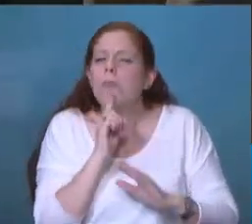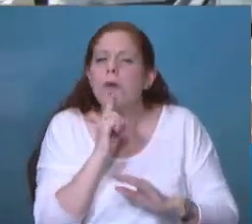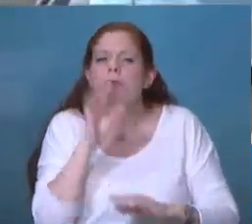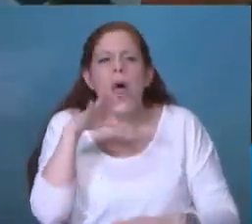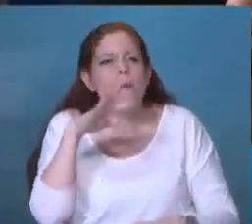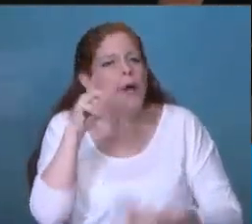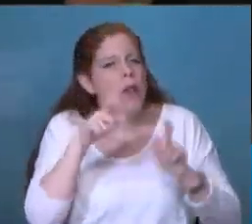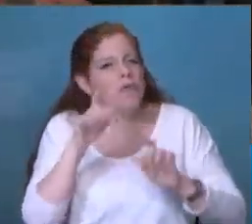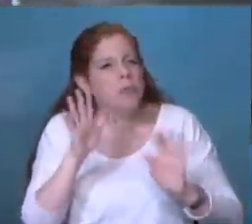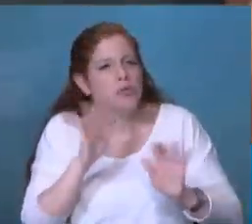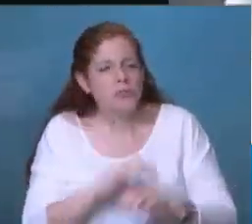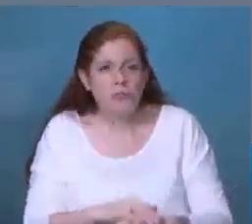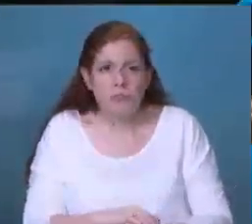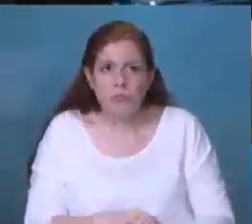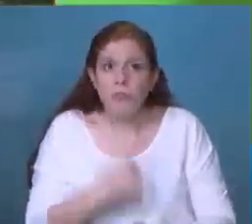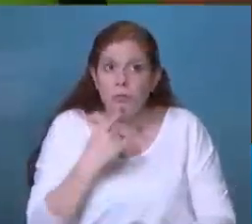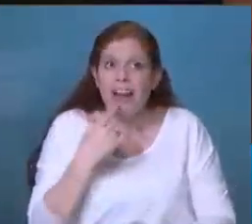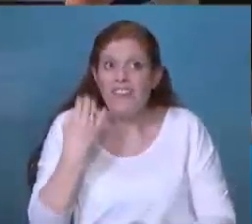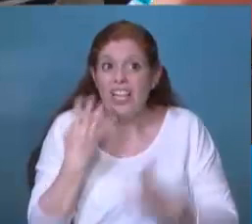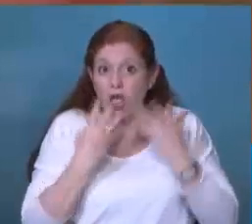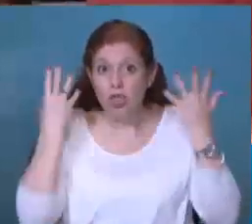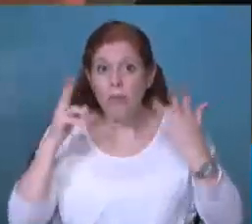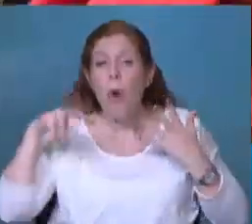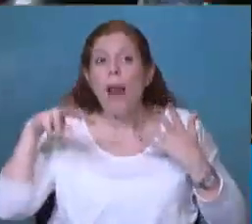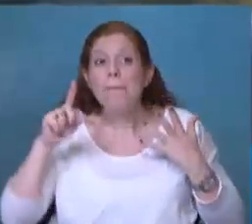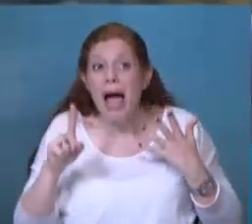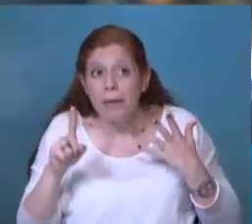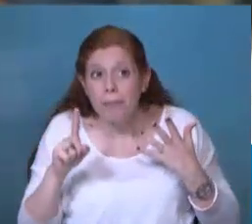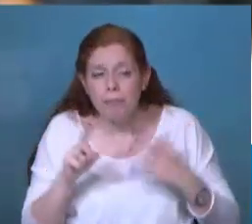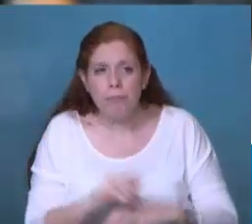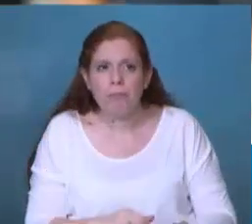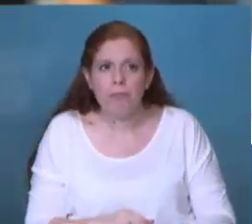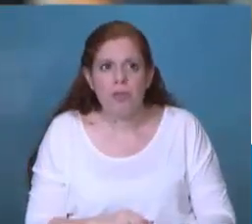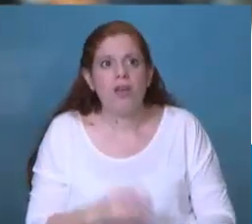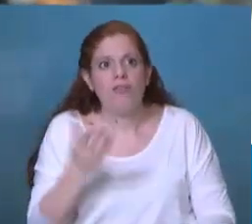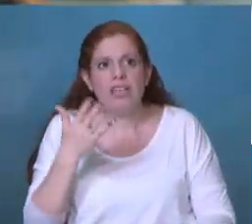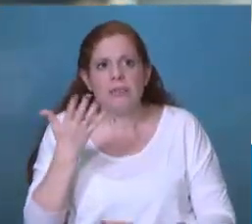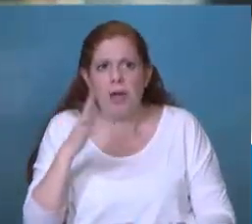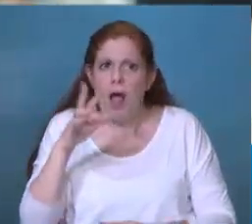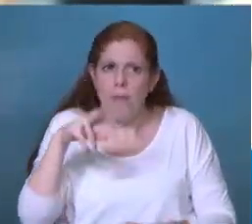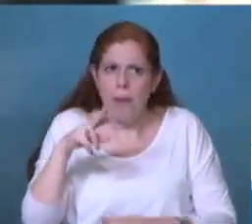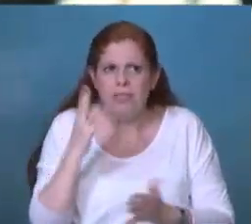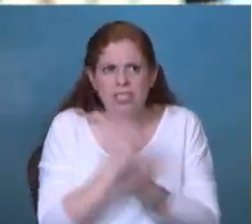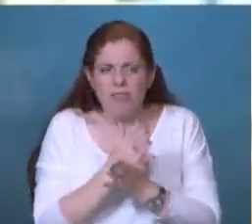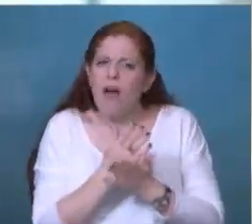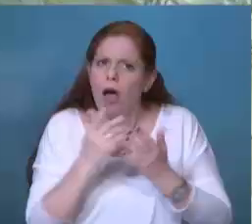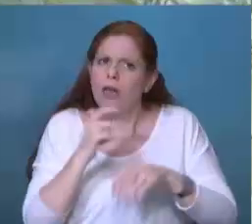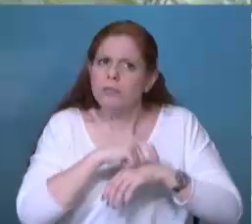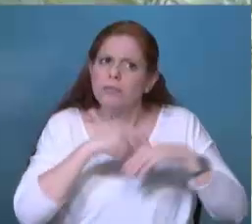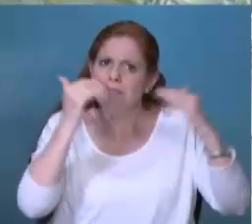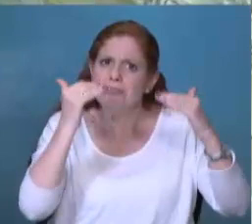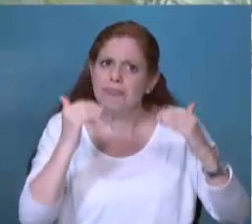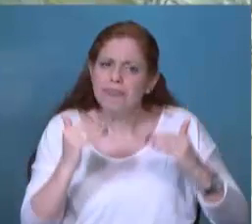be 4,000. Back in 20, you said 9 years ago, then it was 2,000. Then it was around 2,000. It's been dropping constantly for some time